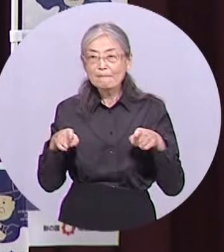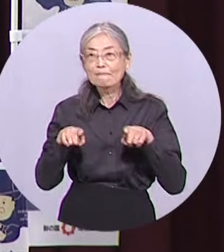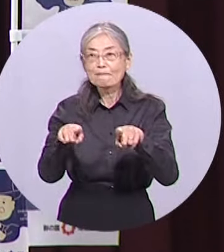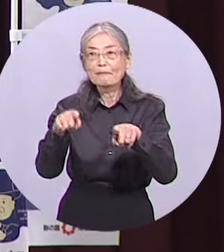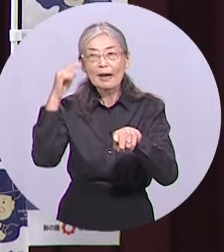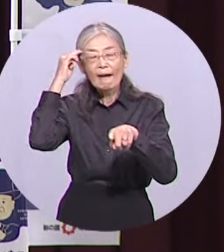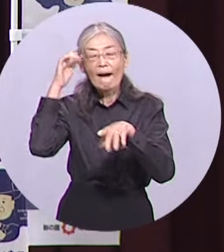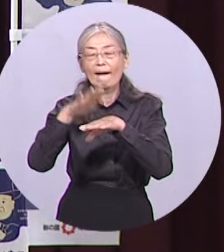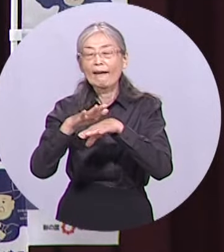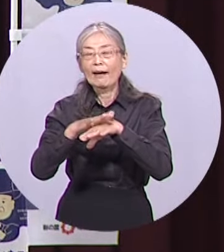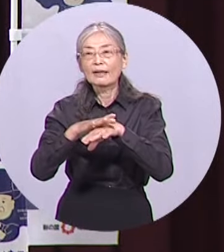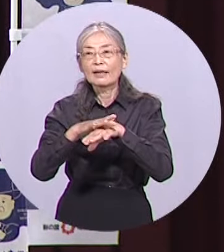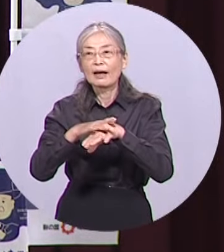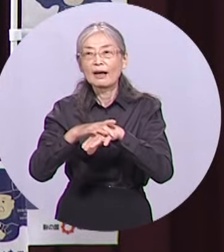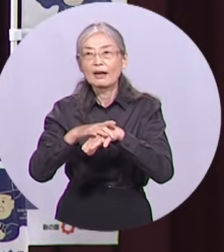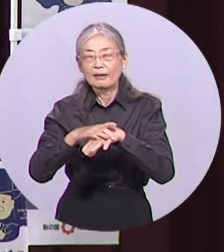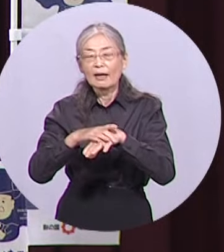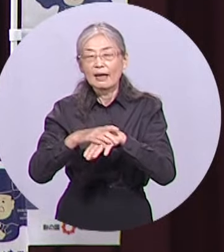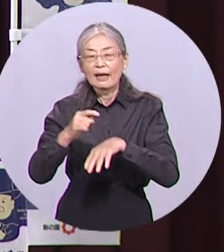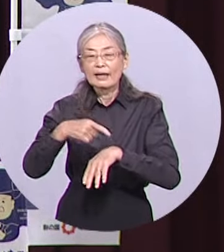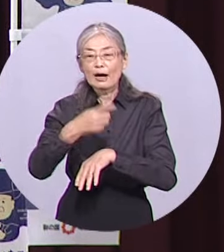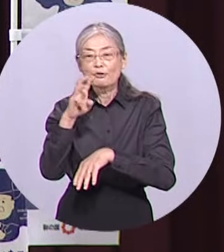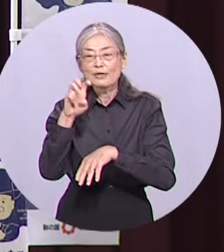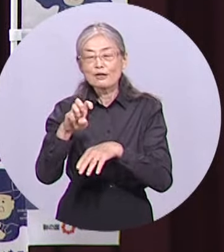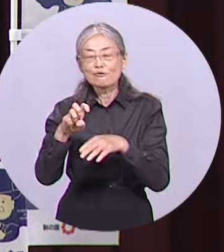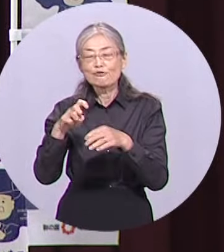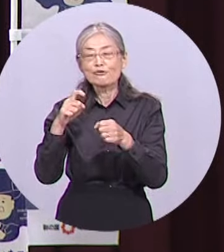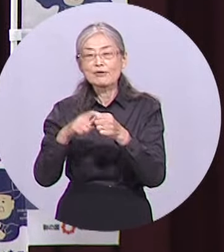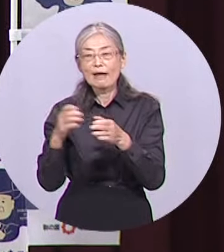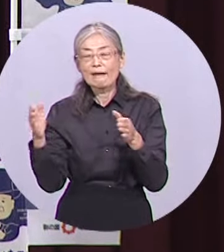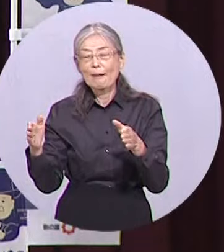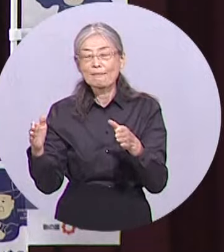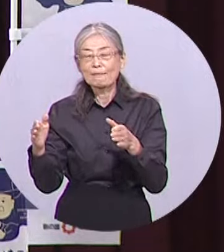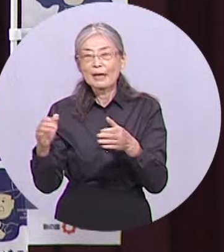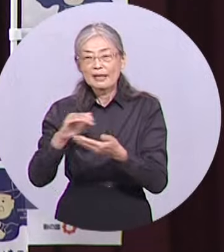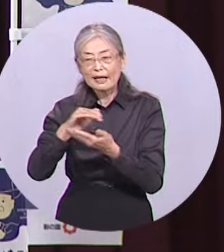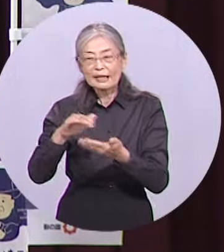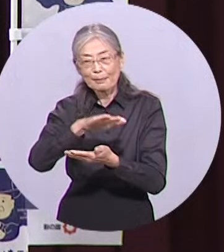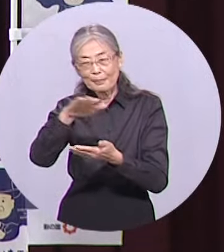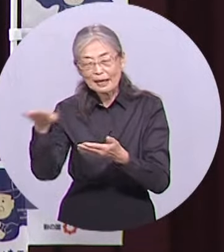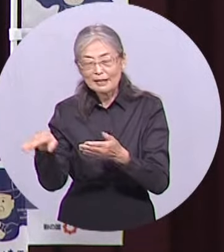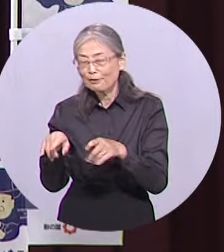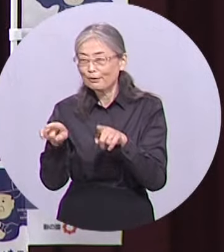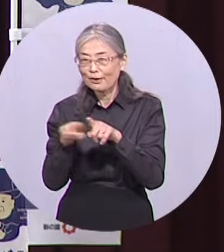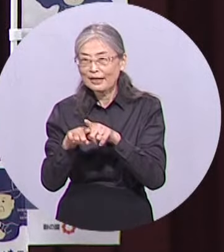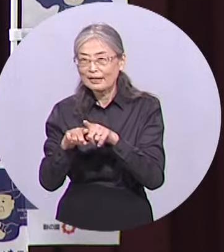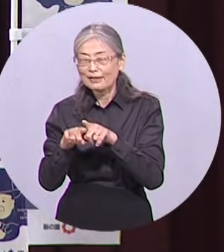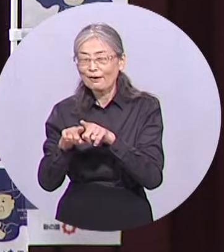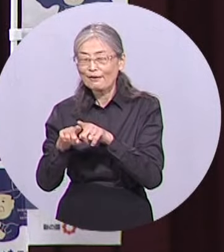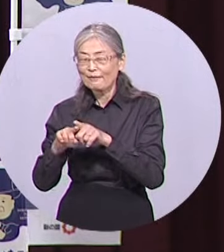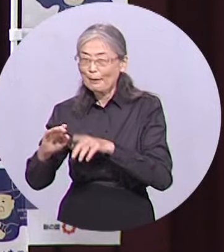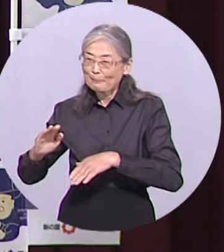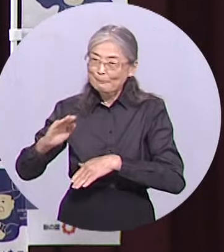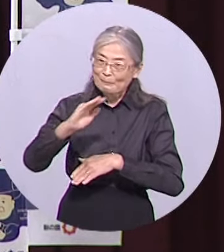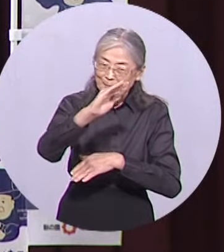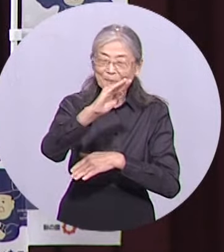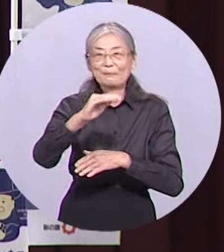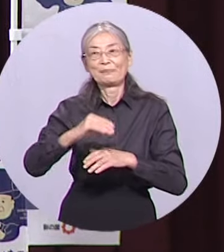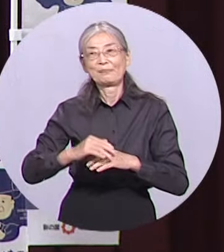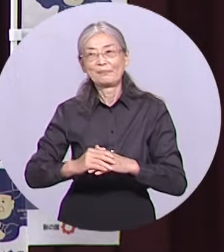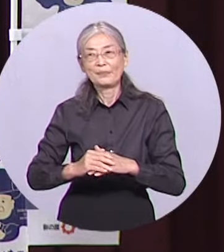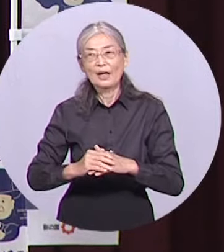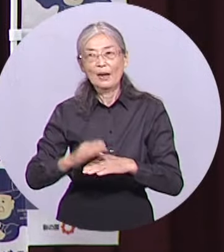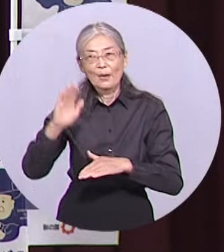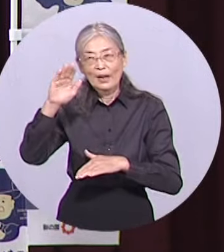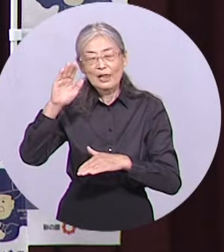と、130年以上にわたって埼玉の皆様とともに成長発展してまいりました。これから